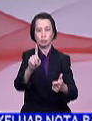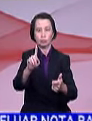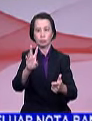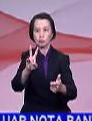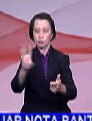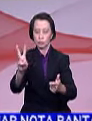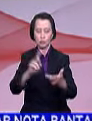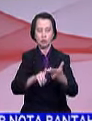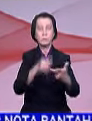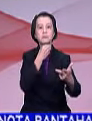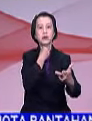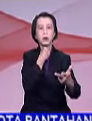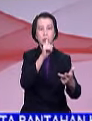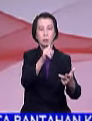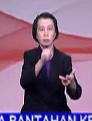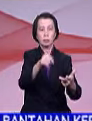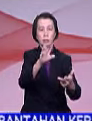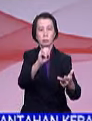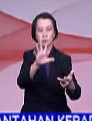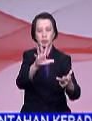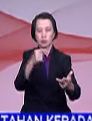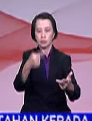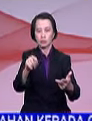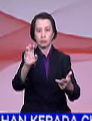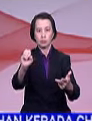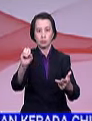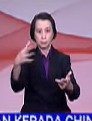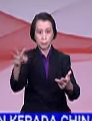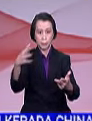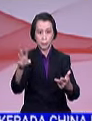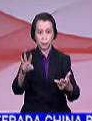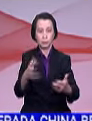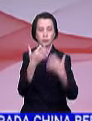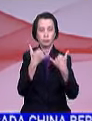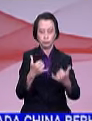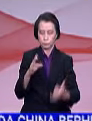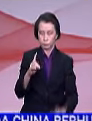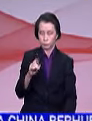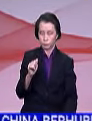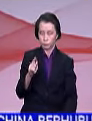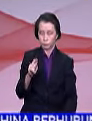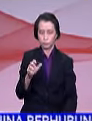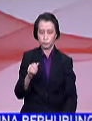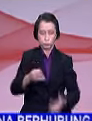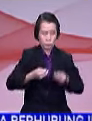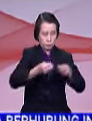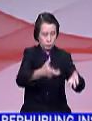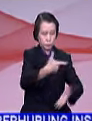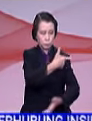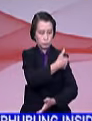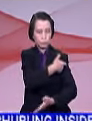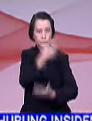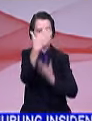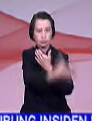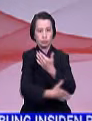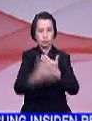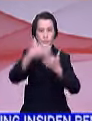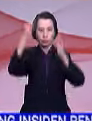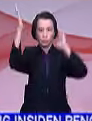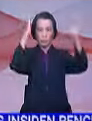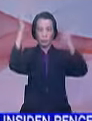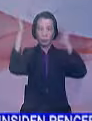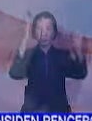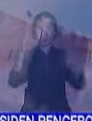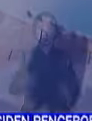111,176 dan Perak 105,014. Berikutan data harian jumlah pemberian vaksin COVID-19 di seluruh negara.